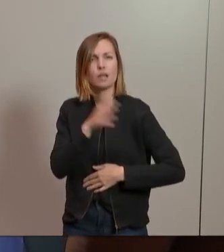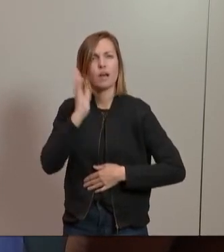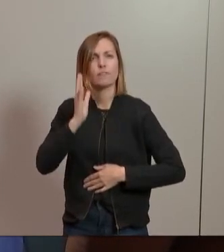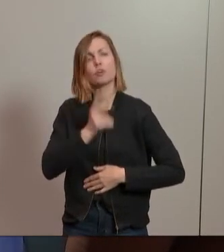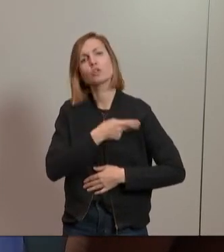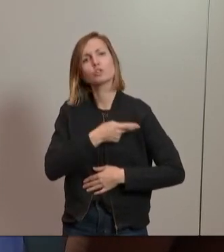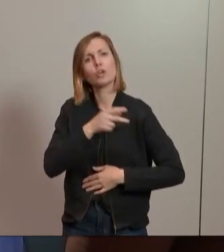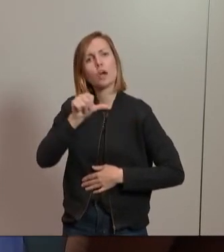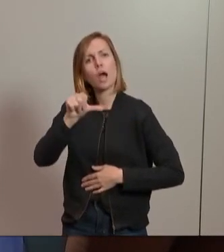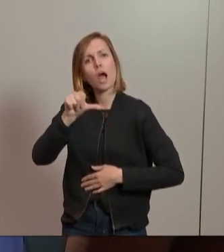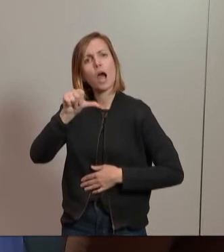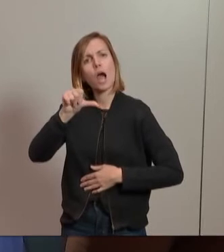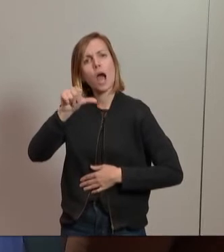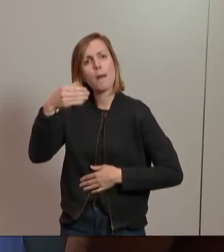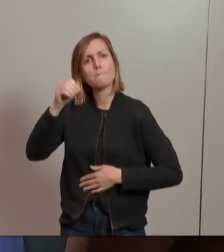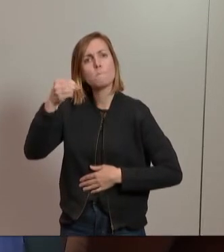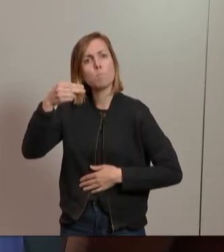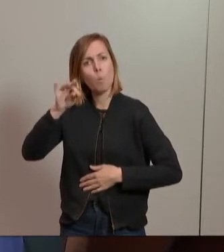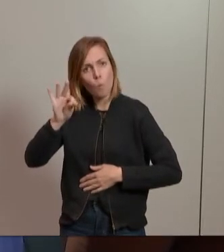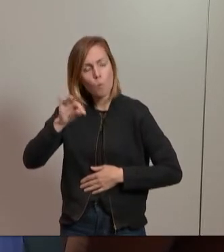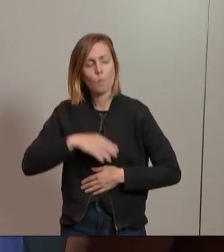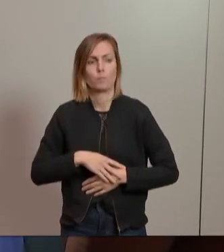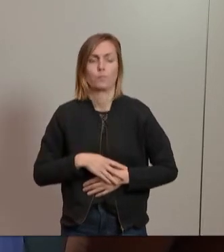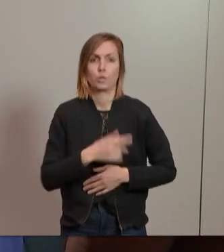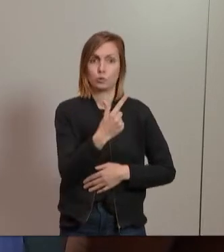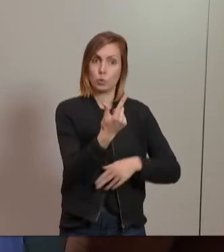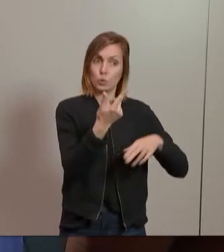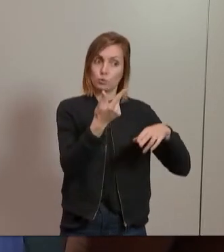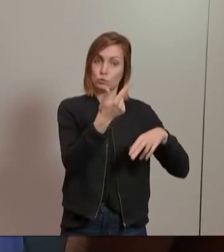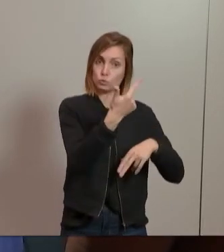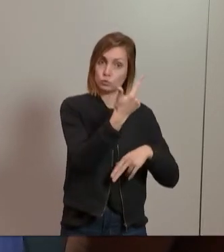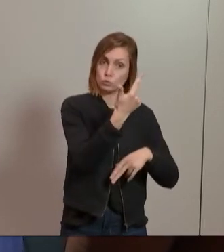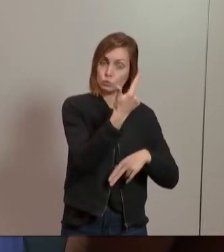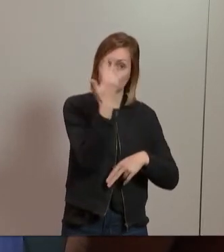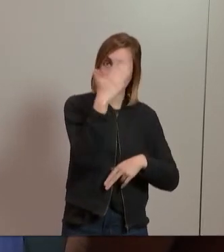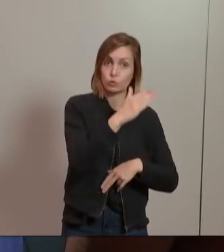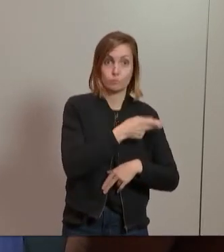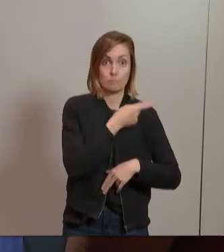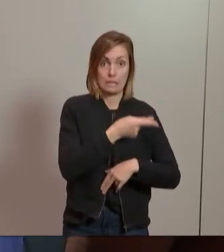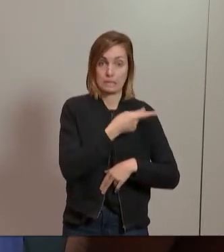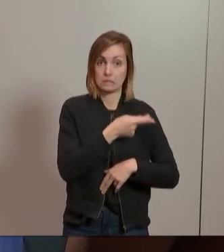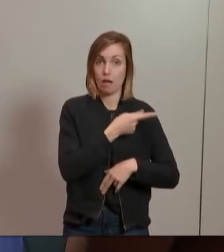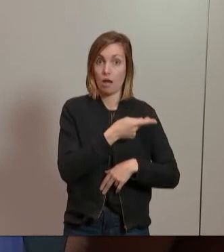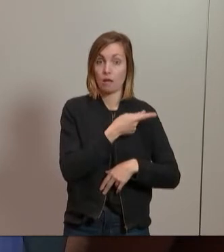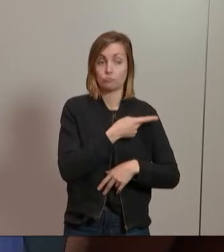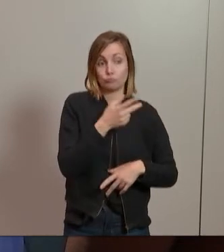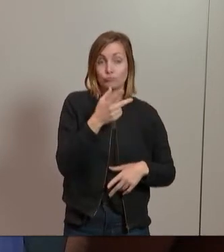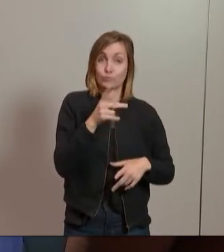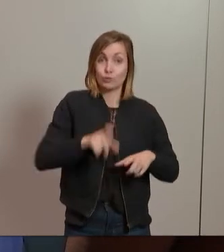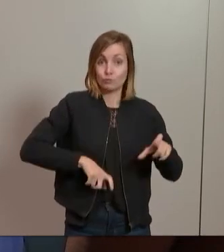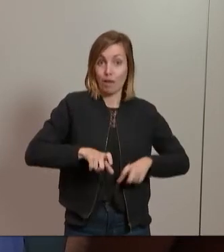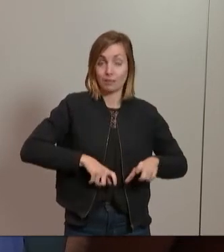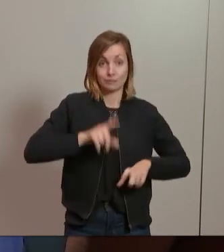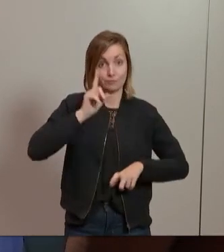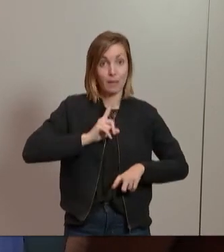le docteur Hamon précédemment. Et les deux autres sont non pas des médecins installés, mais des collaboratrices ou